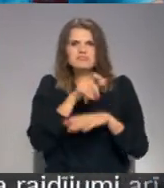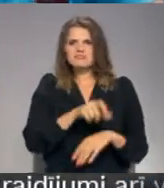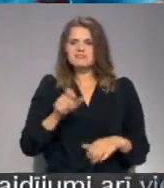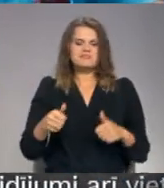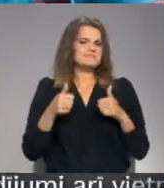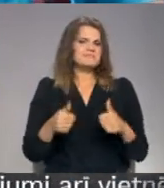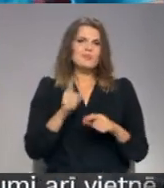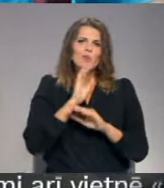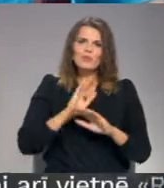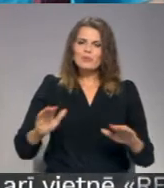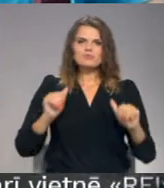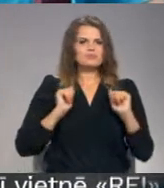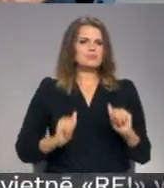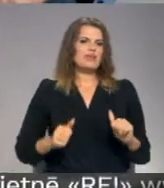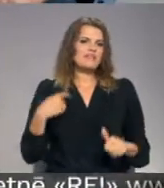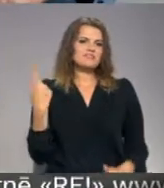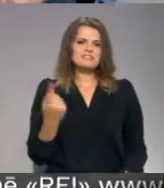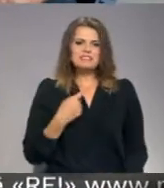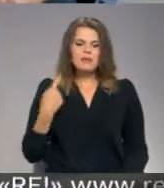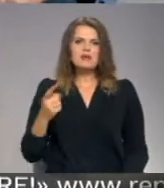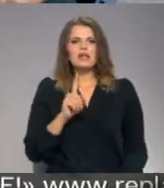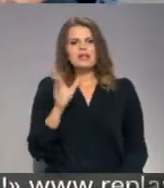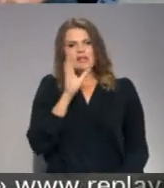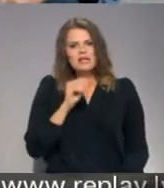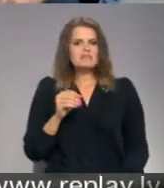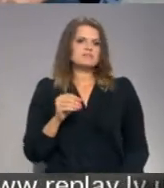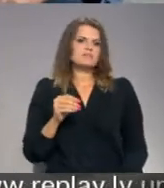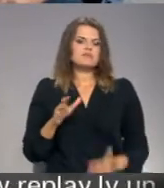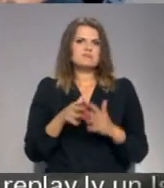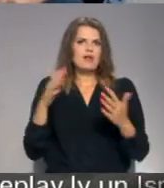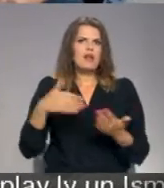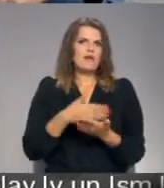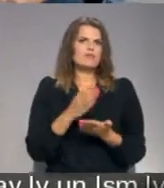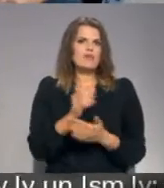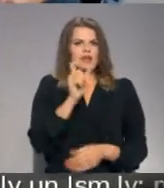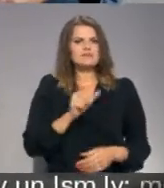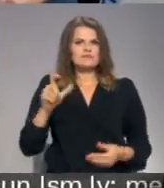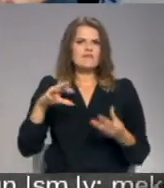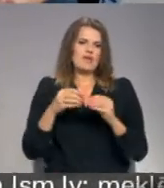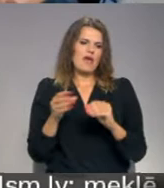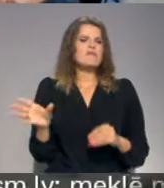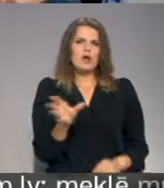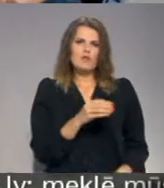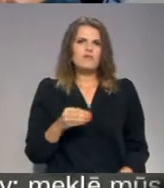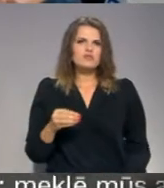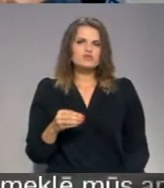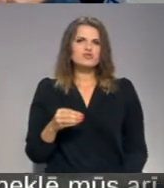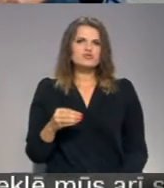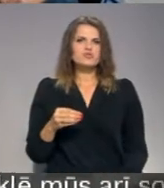ka tāds klusums un miers visapkārt ir. Tur, kur ir iespējams, tur, manuprāt, lielākā daļa cilvēka arī ievēro visu.